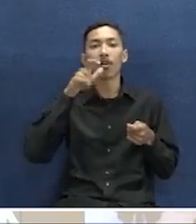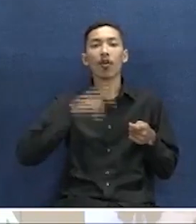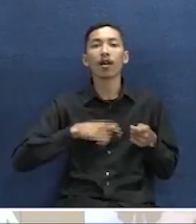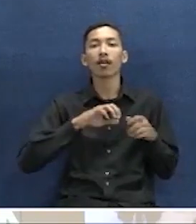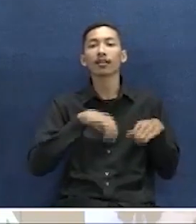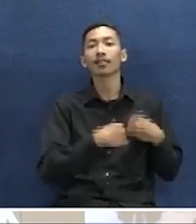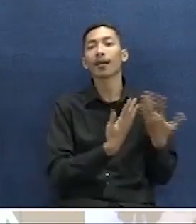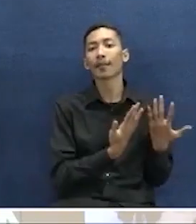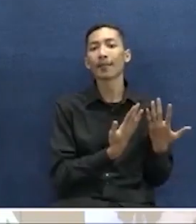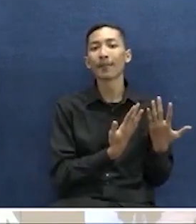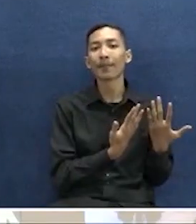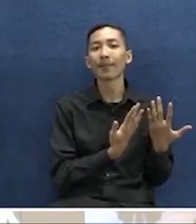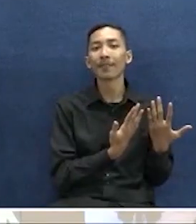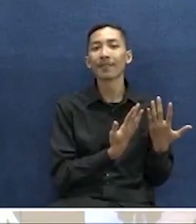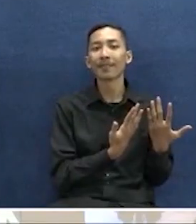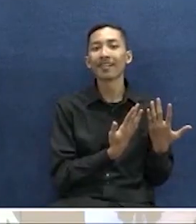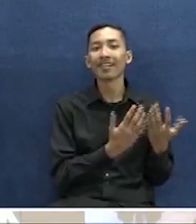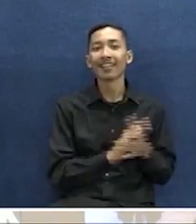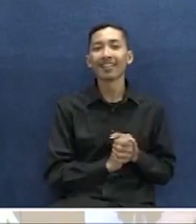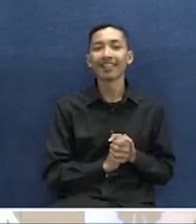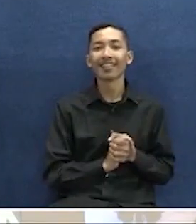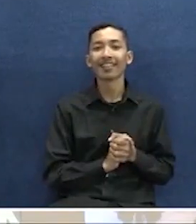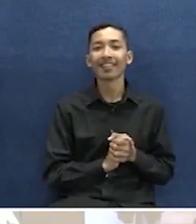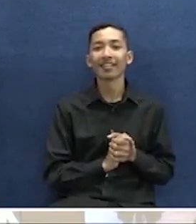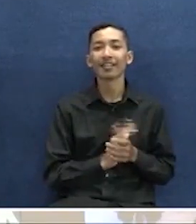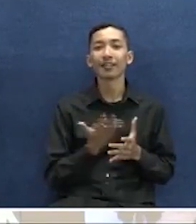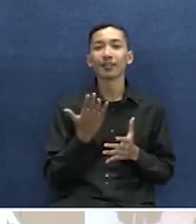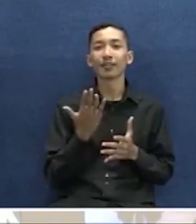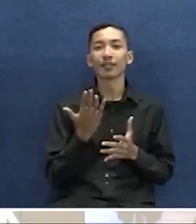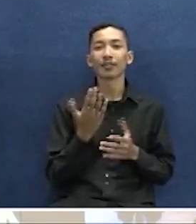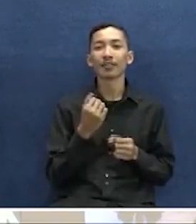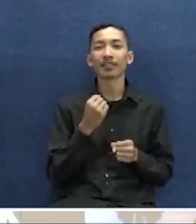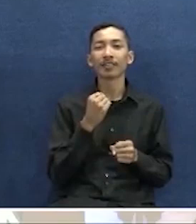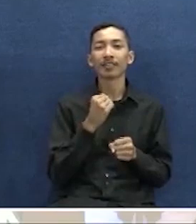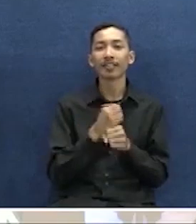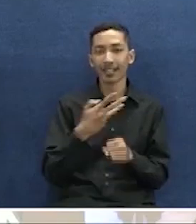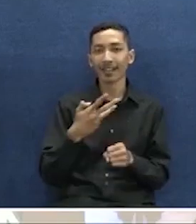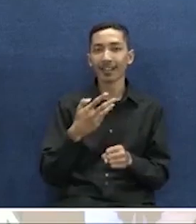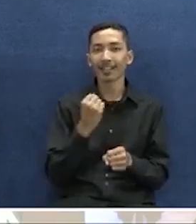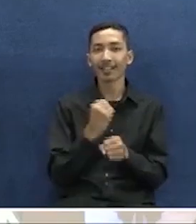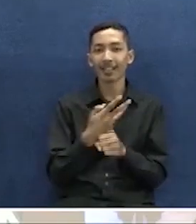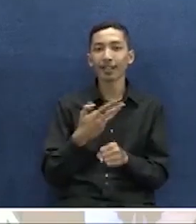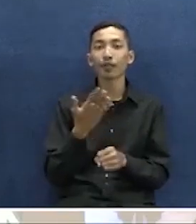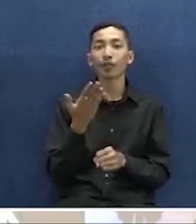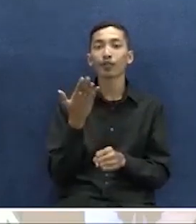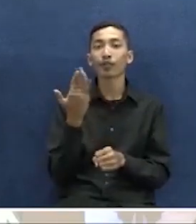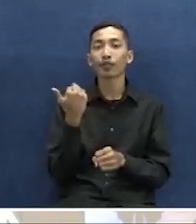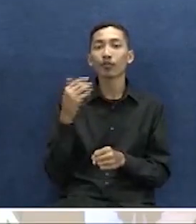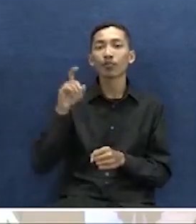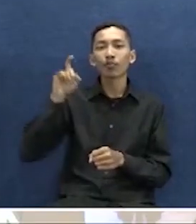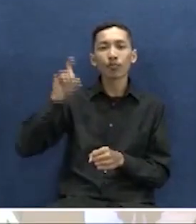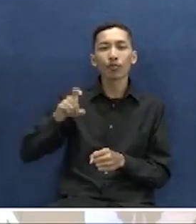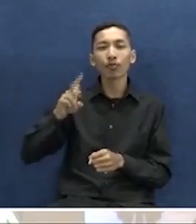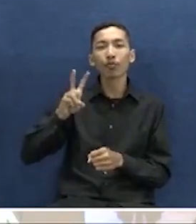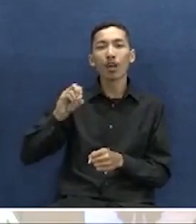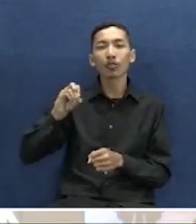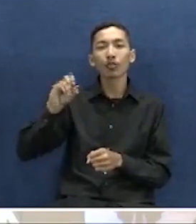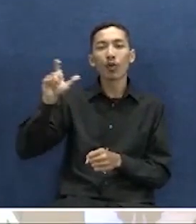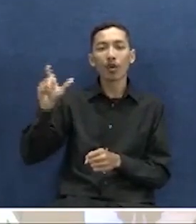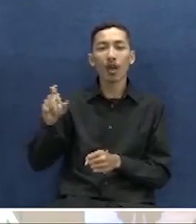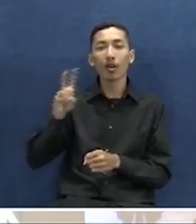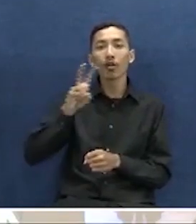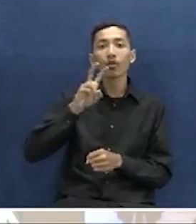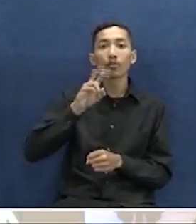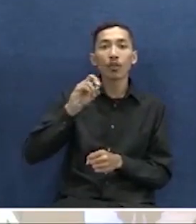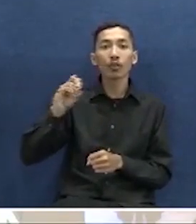Jejer elektrik Ini Thomas Alva Edison yang nemuin dia butuh hampir 200 orang untuk eh untuk hampir